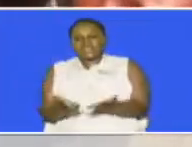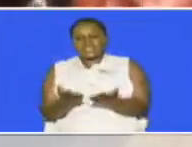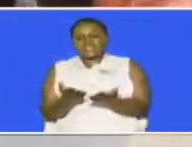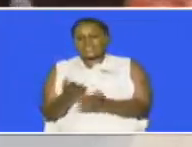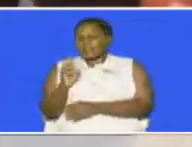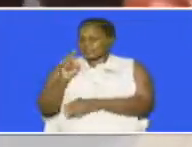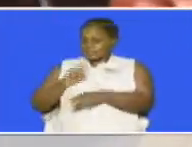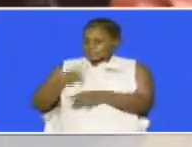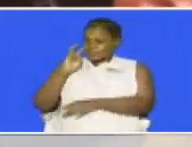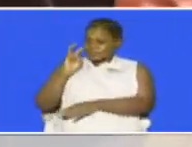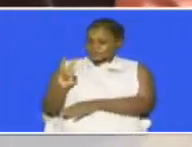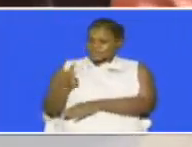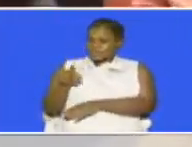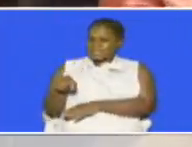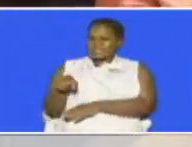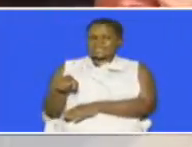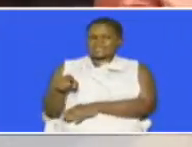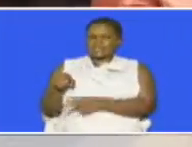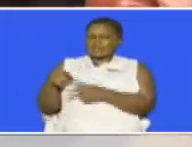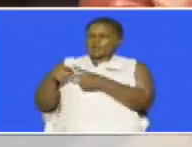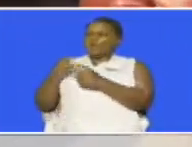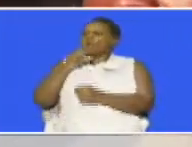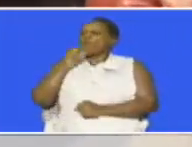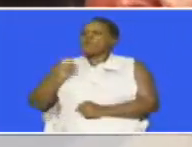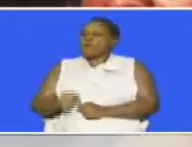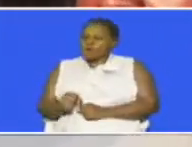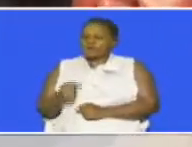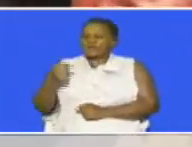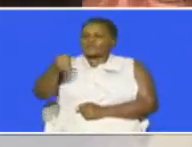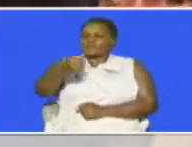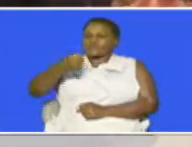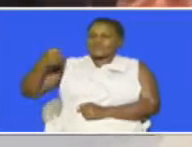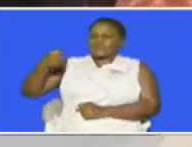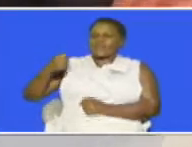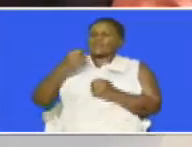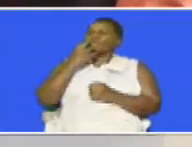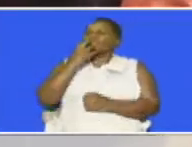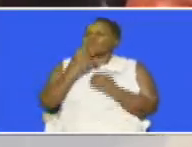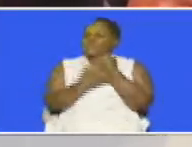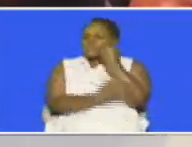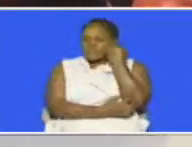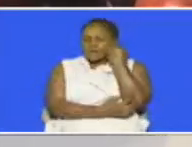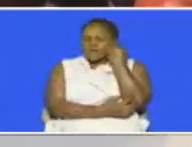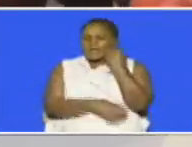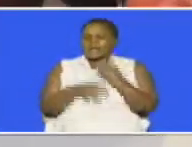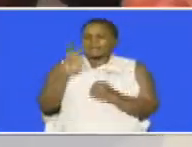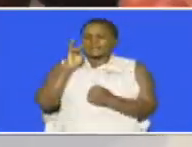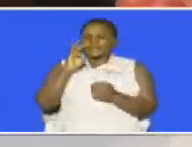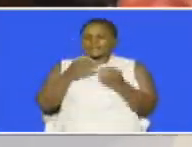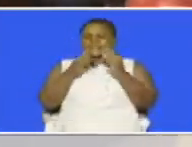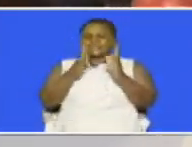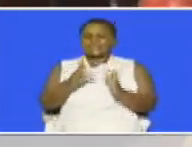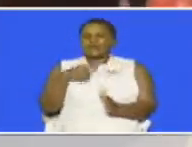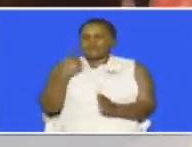feri ukiangalia it is so faulty, mlango mwenyewe ni mbovu, vitu zote, na atuoni kiongozi ambaye anakuja hapa kutu.